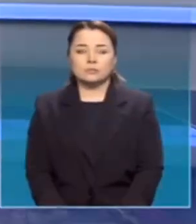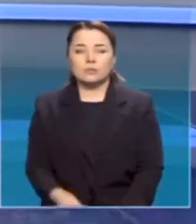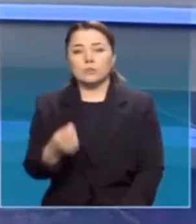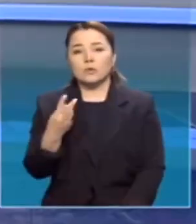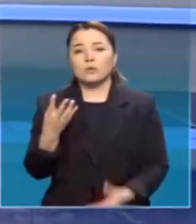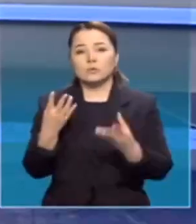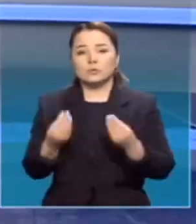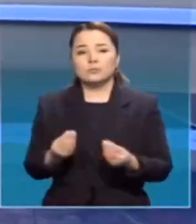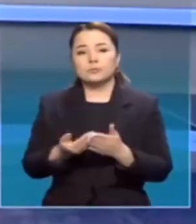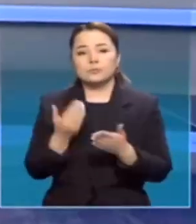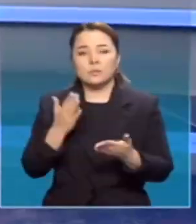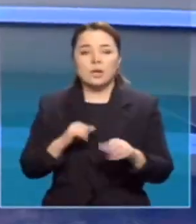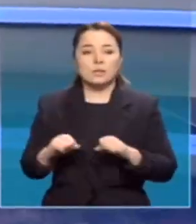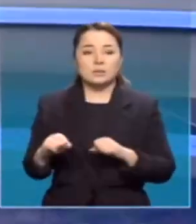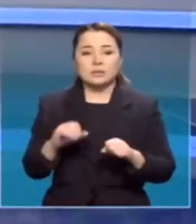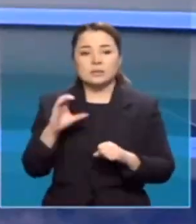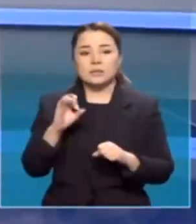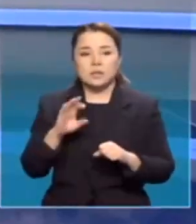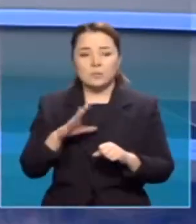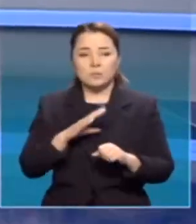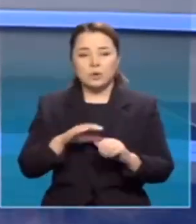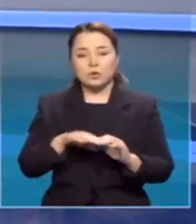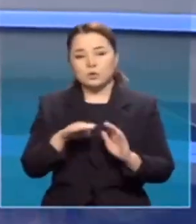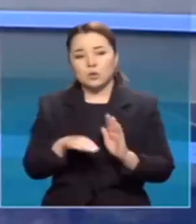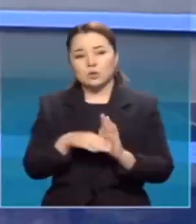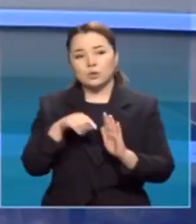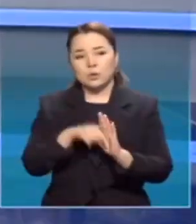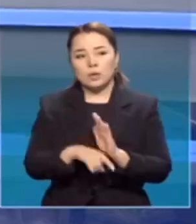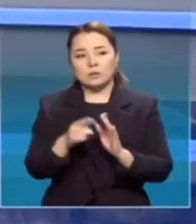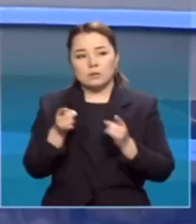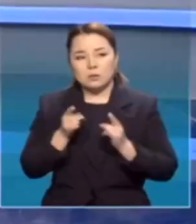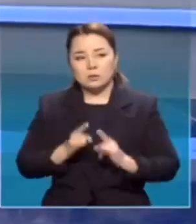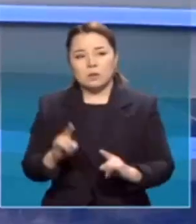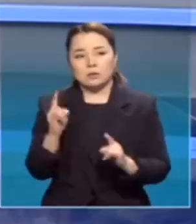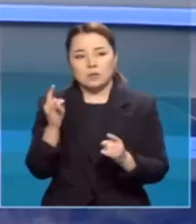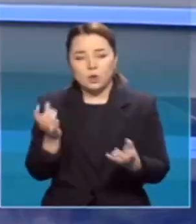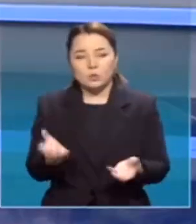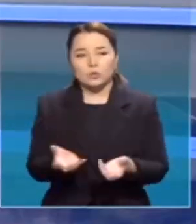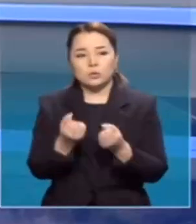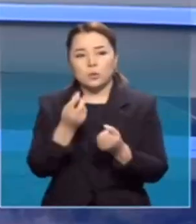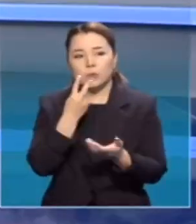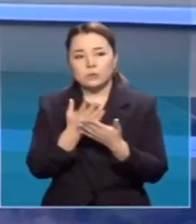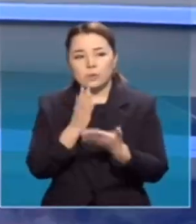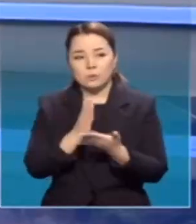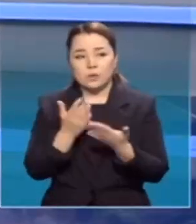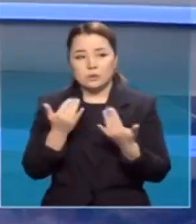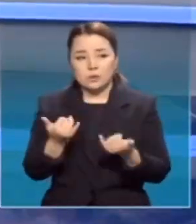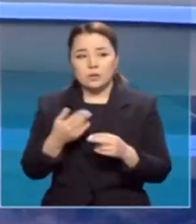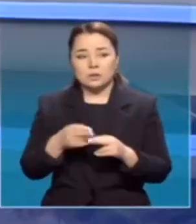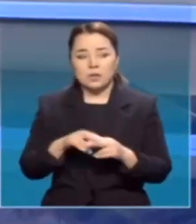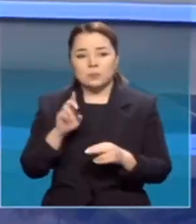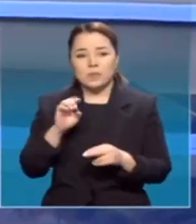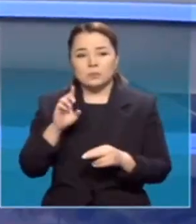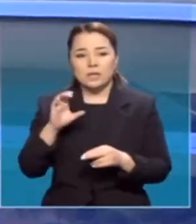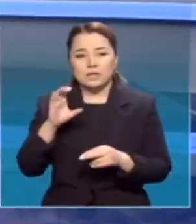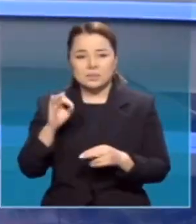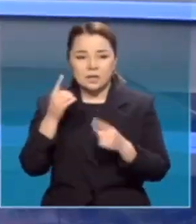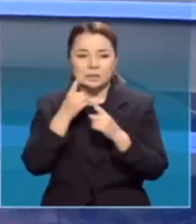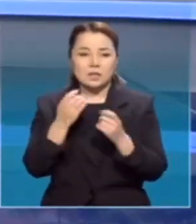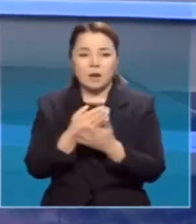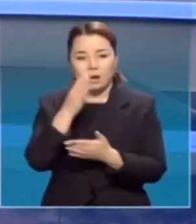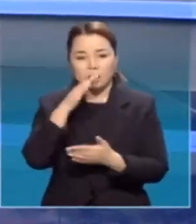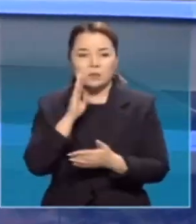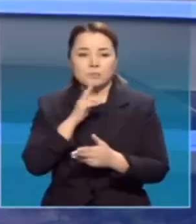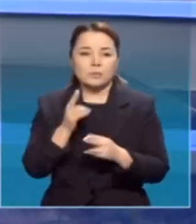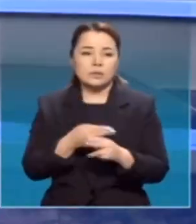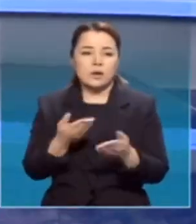Бірер күн бұрын зілзаладан кейін Сирияда үйінді астында дүниеге келген нәрестені құтқару сәтін көрсеткен едік. BBC-дің хабарлауынша ата-анасы